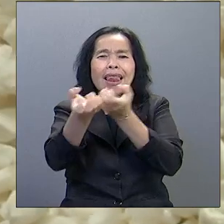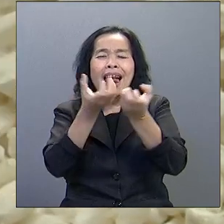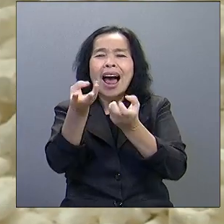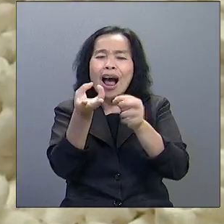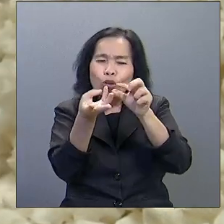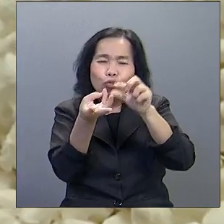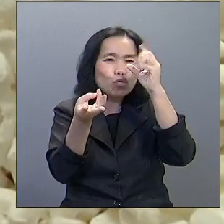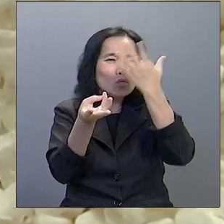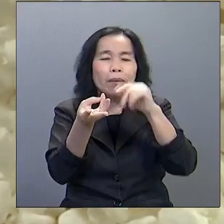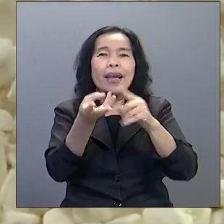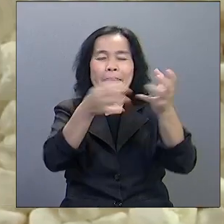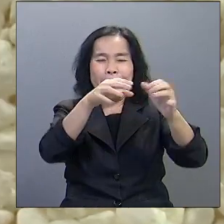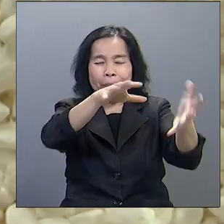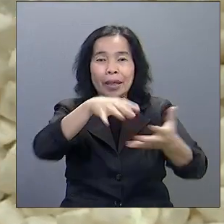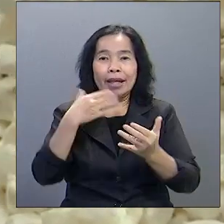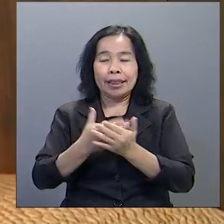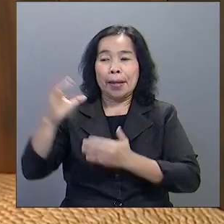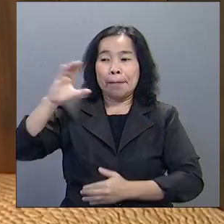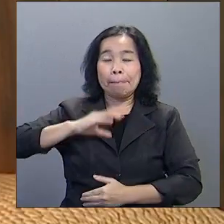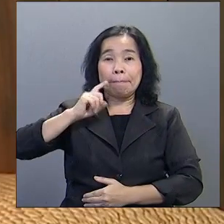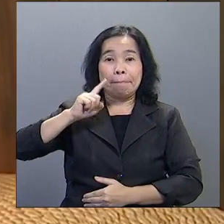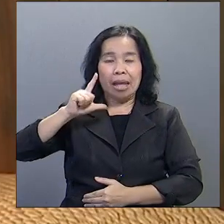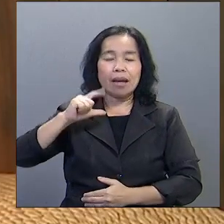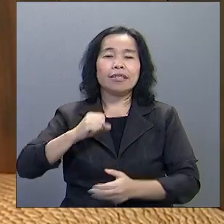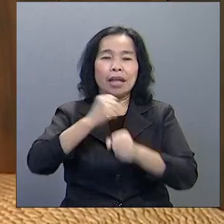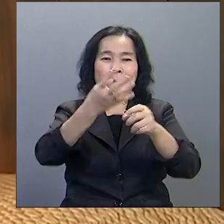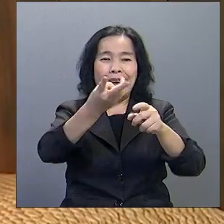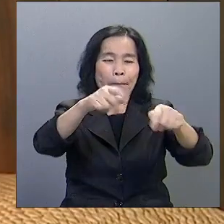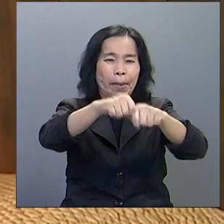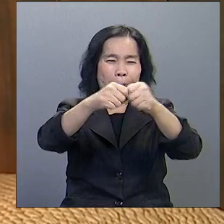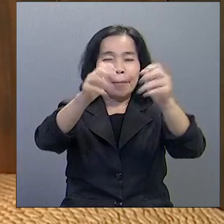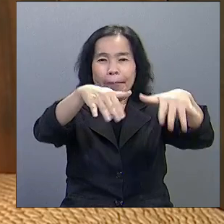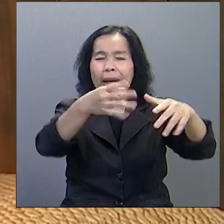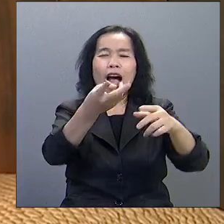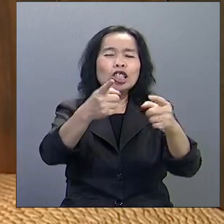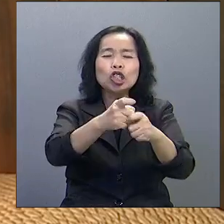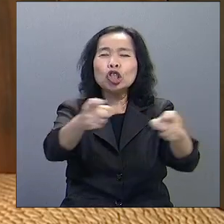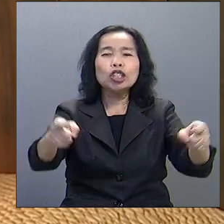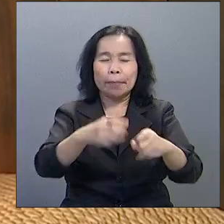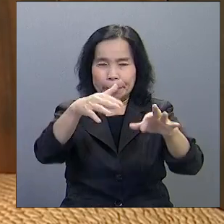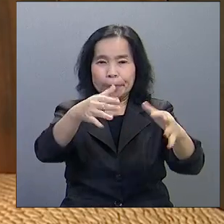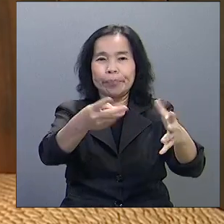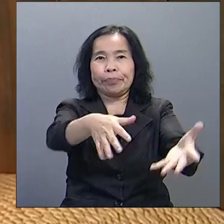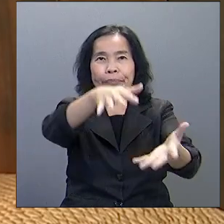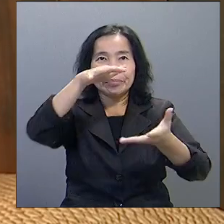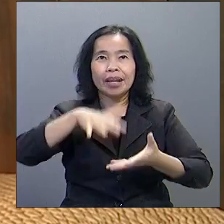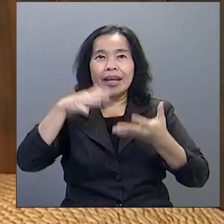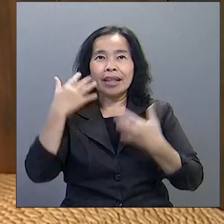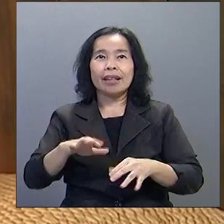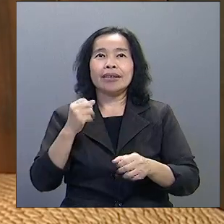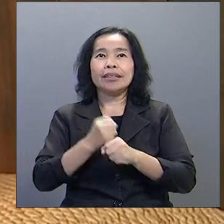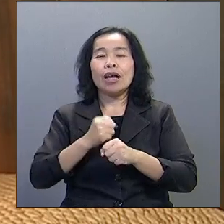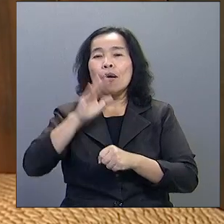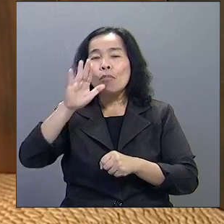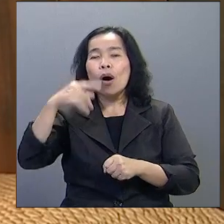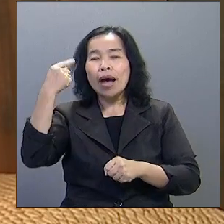ประมาณล้านกว่าบาทเี่ยครับแล้วก็เราก็เอาข้าวหักแล้วก็เอาเอาเงินสับสุนพวกเนี้ไปให้พวกค่ายอพยพทั้ง 6